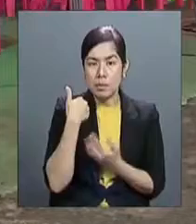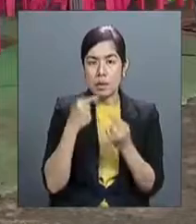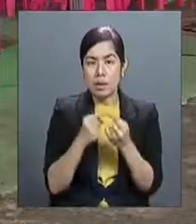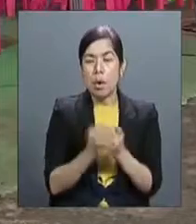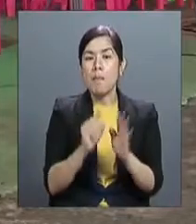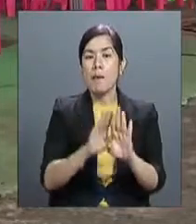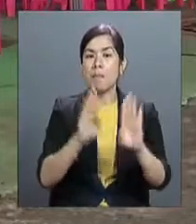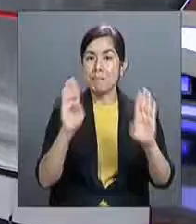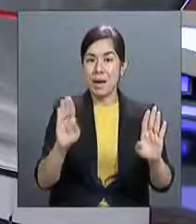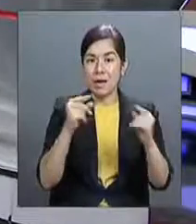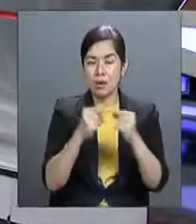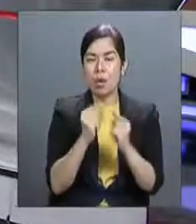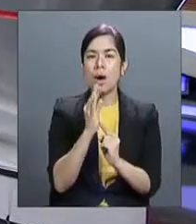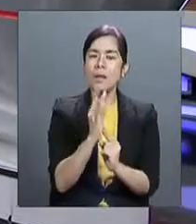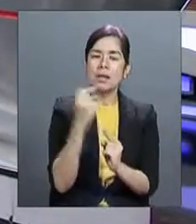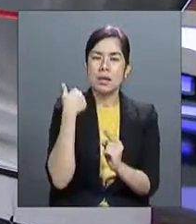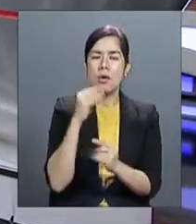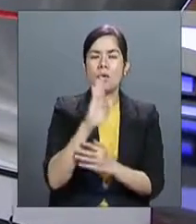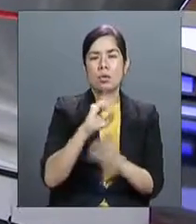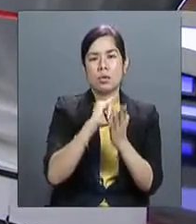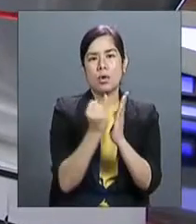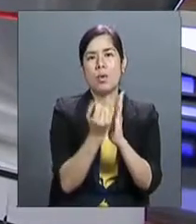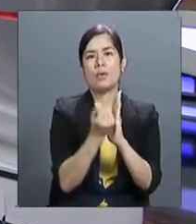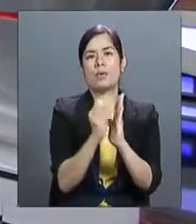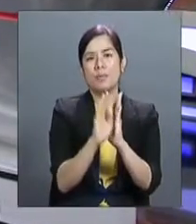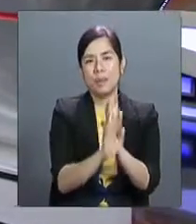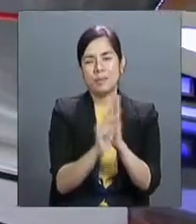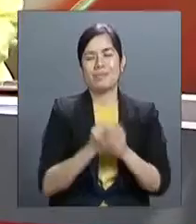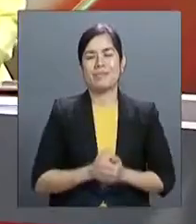รษาของชาวจังหวัดอุบลราชธานีด้วยค่ะ ค่ะขอบคุณคุณอัญชราค่ะ ค่ะ